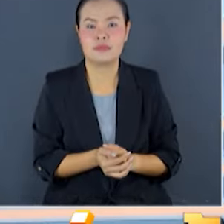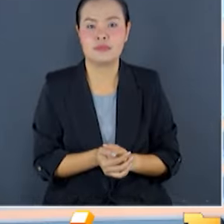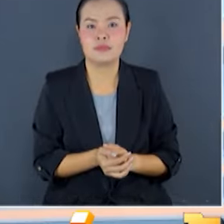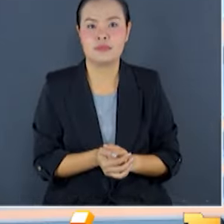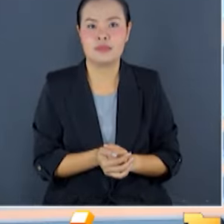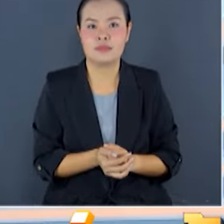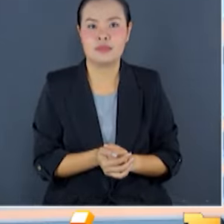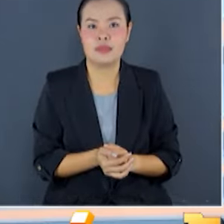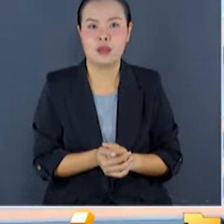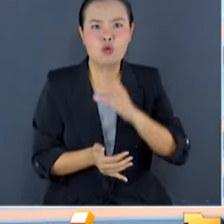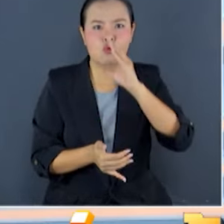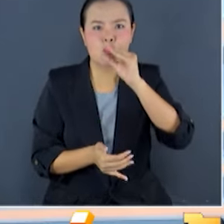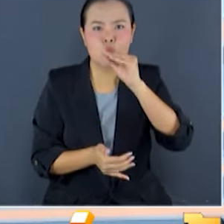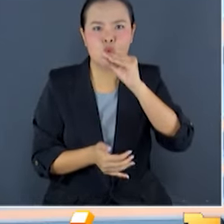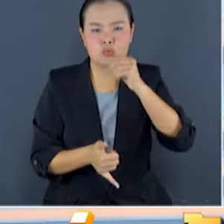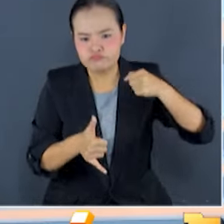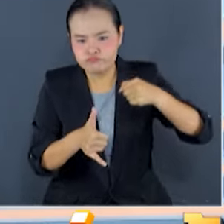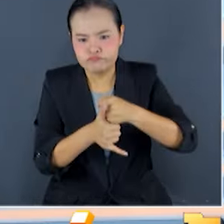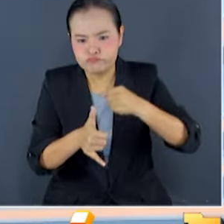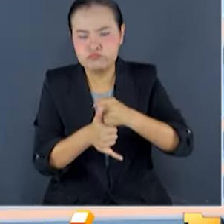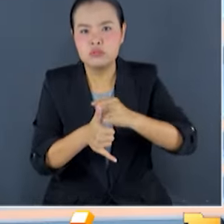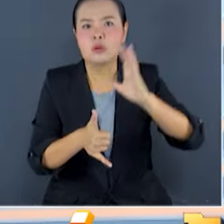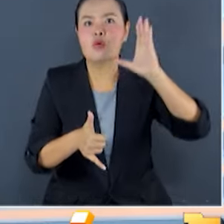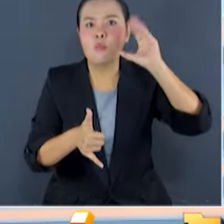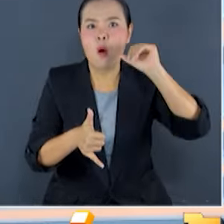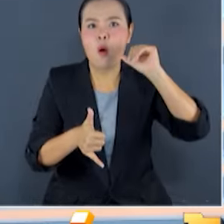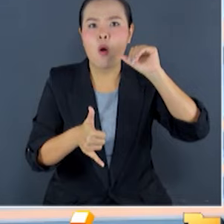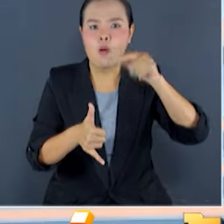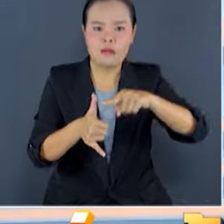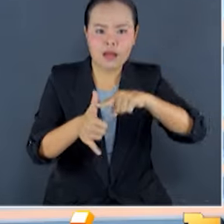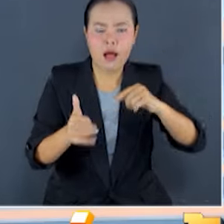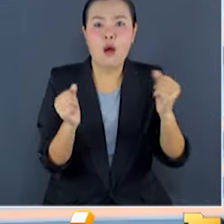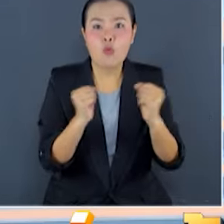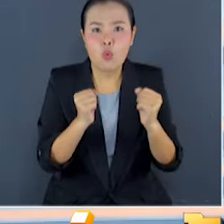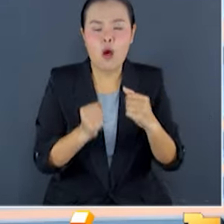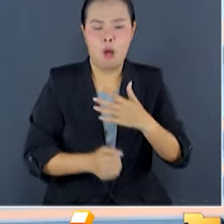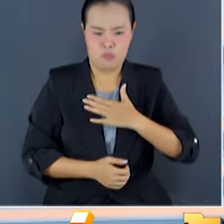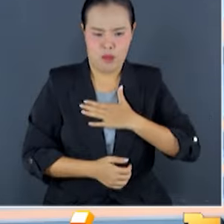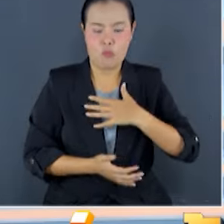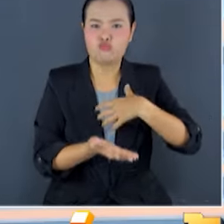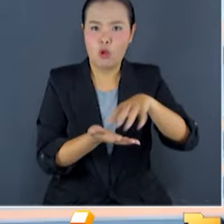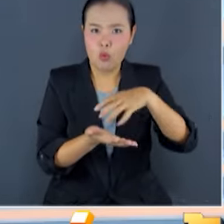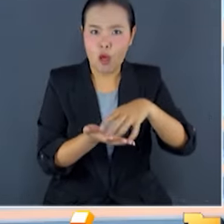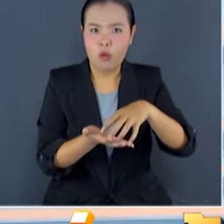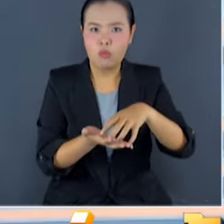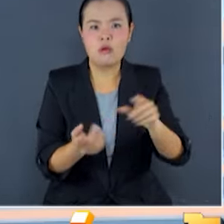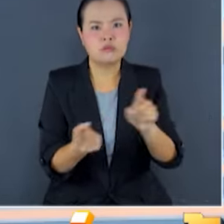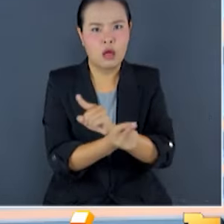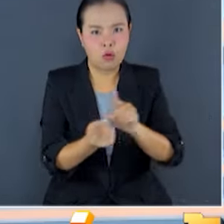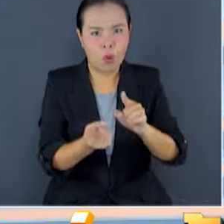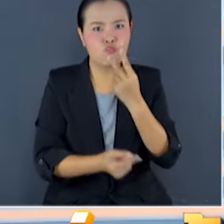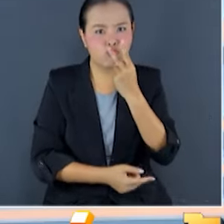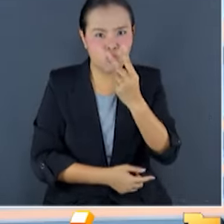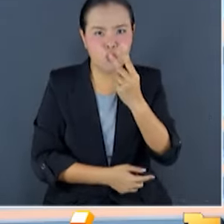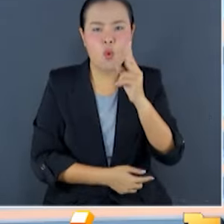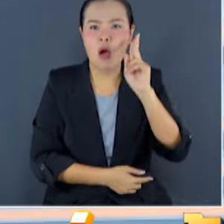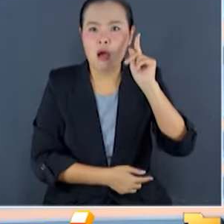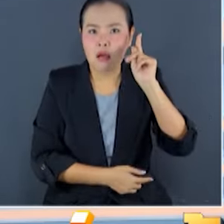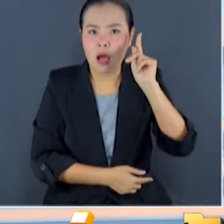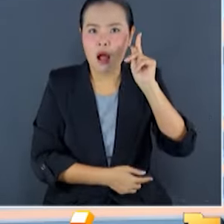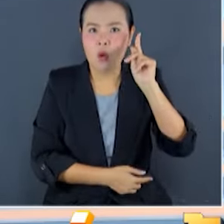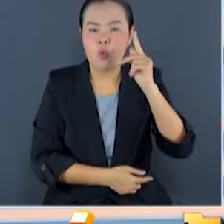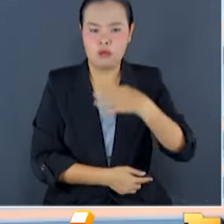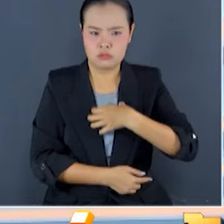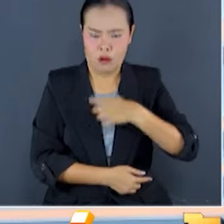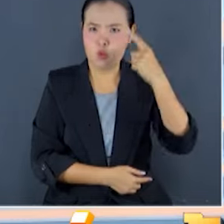ายและขู่ฆ่าพ่อตัวเองมาแล้วอ่ะคุณผู้ชมเราก็ต้องนำเสนอมุมนี้เหมือนกันเพราะอะไรฮะสังคมอยากรู้ดูข่าวโมโนเราก็ต้องนำเส